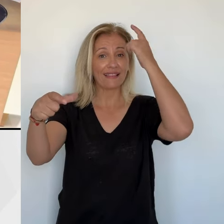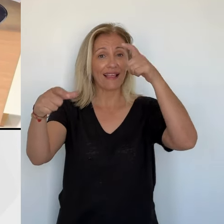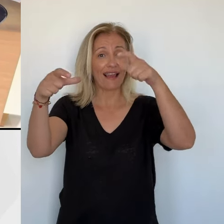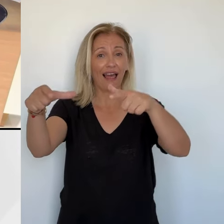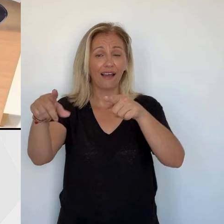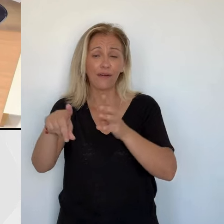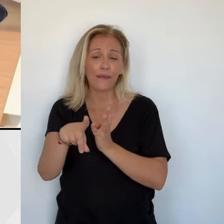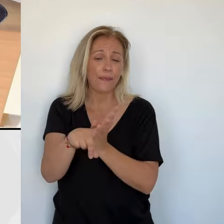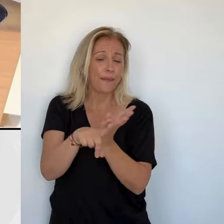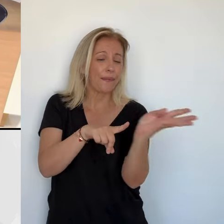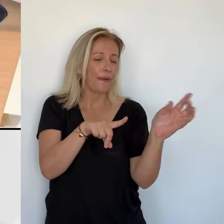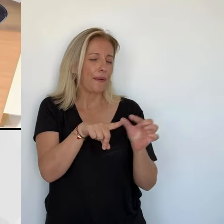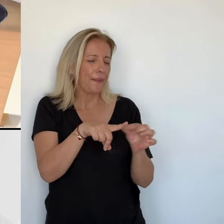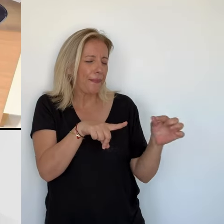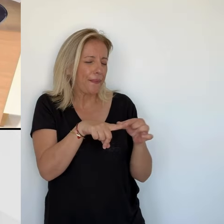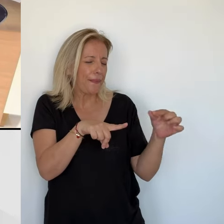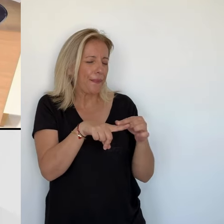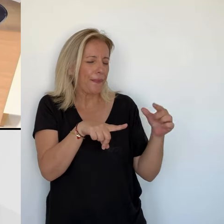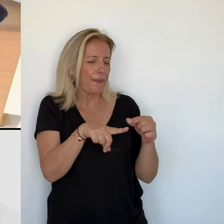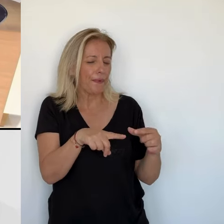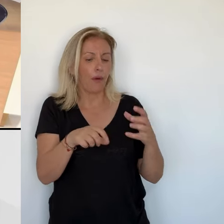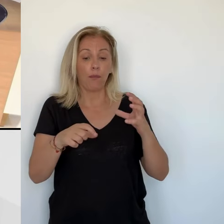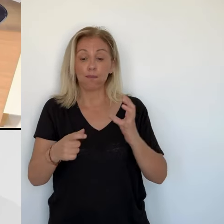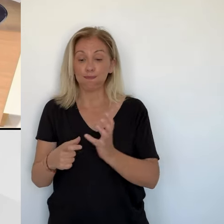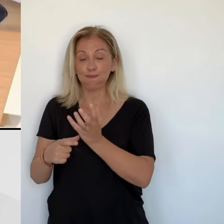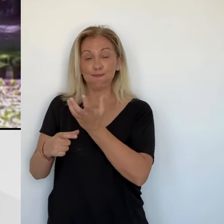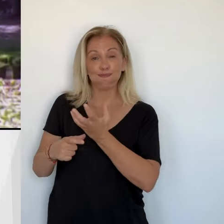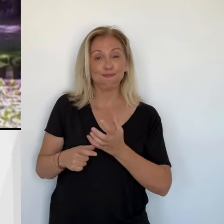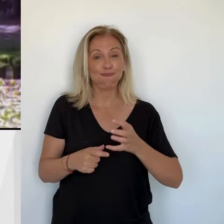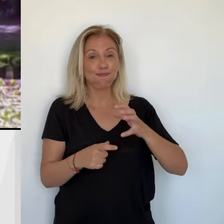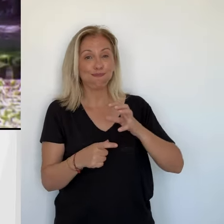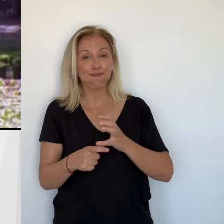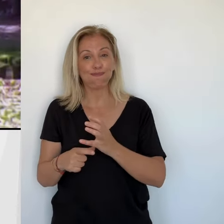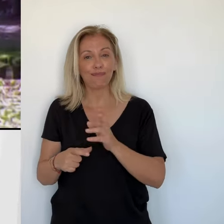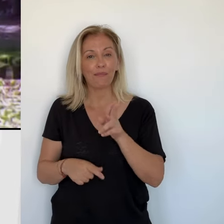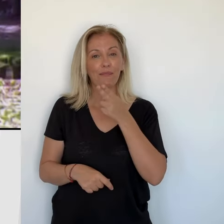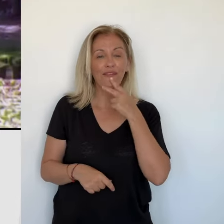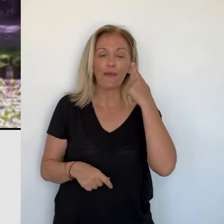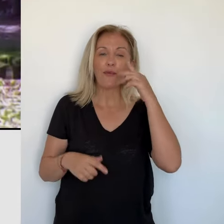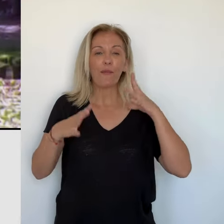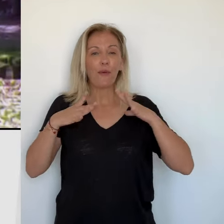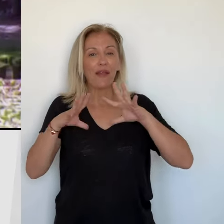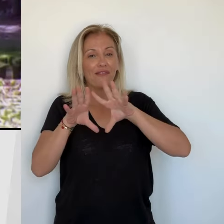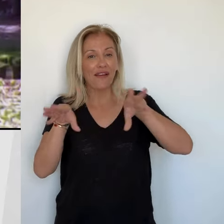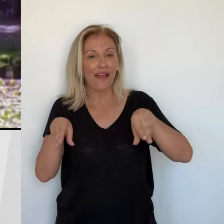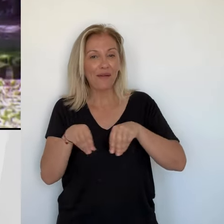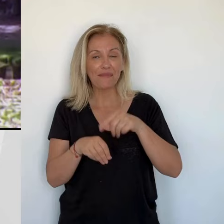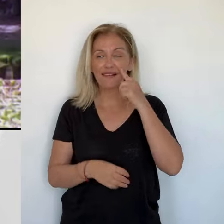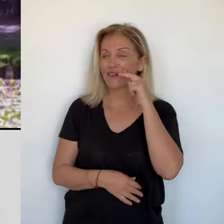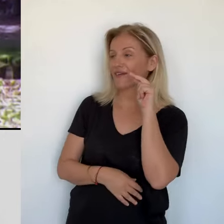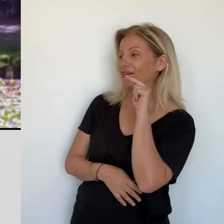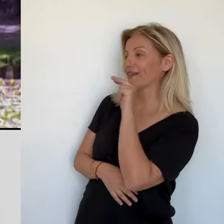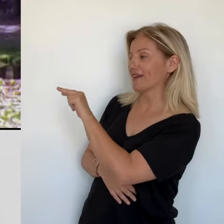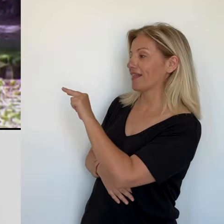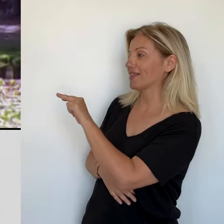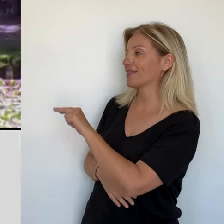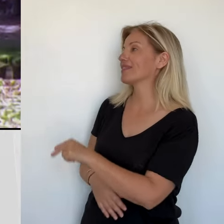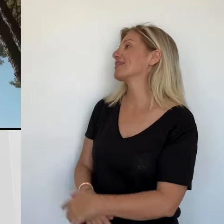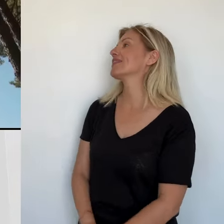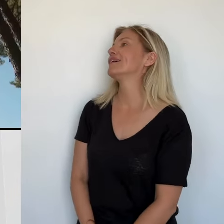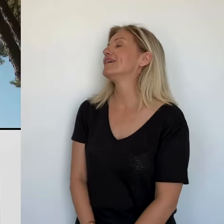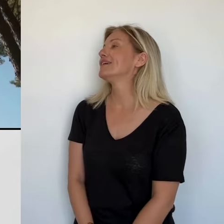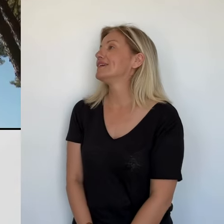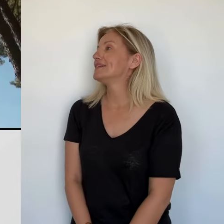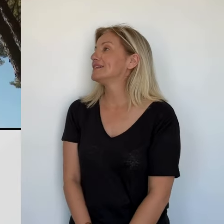lariche et de ses nénuphars, est très apprécié pour les balades en famille. Le récit de François-Albert Bernard et avec Guillaume Leonetti.